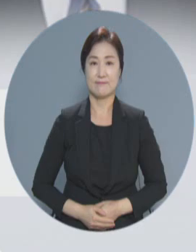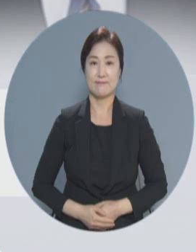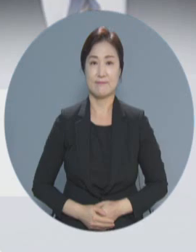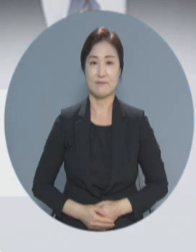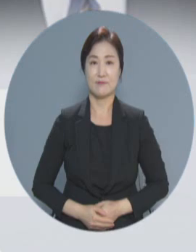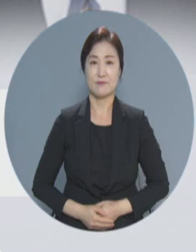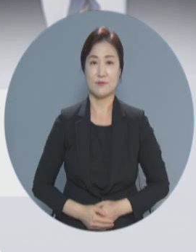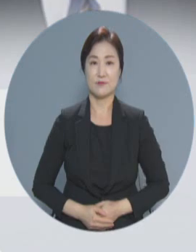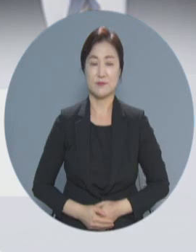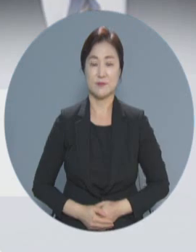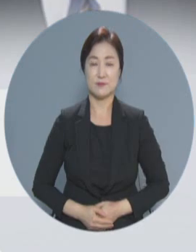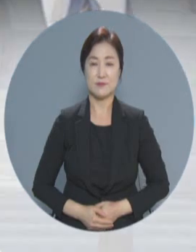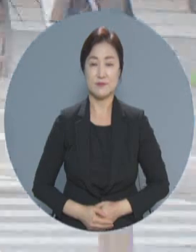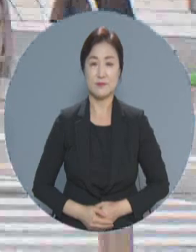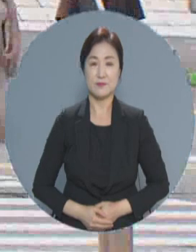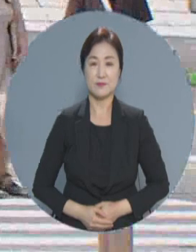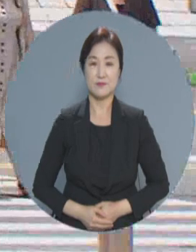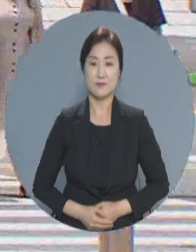보도합니다